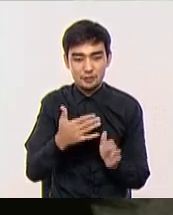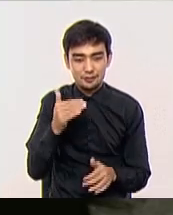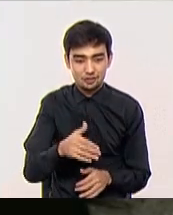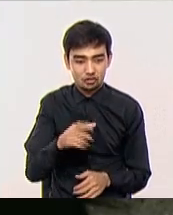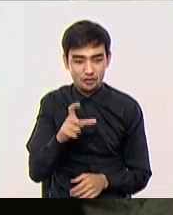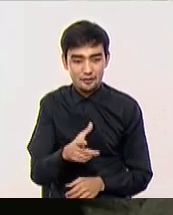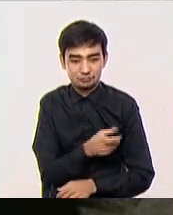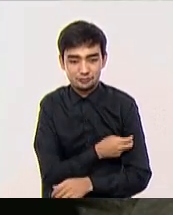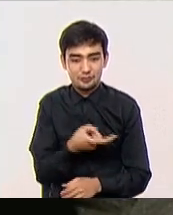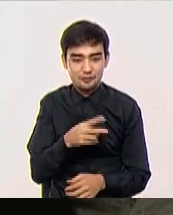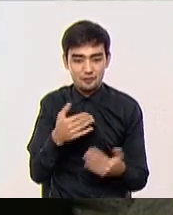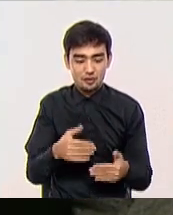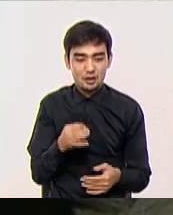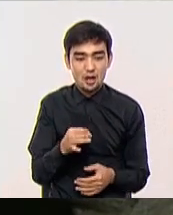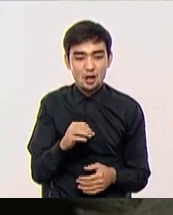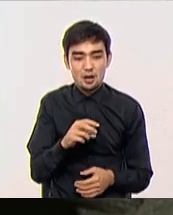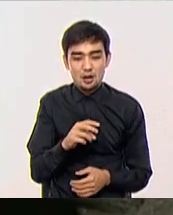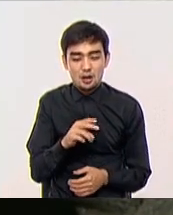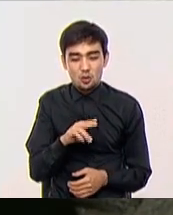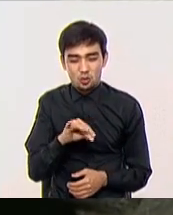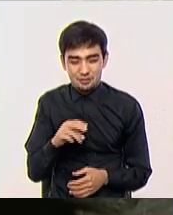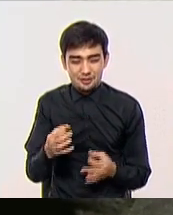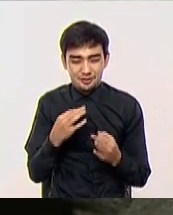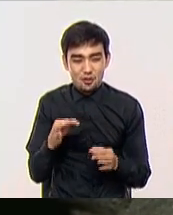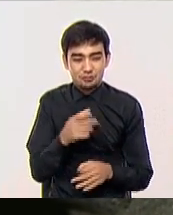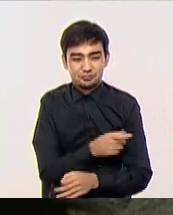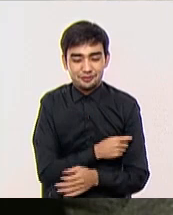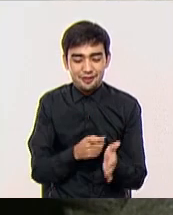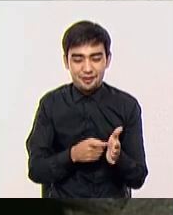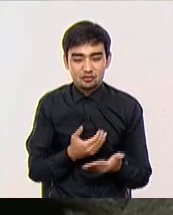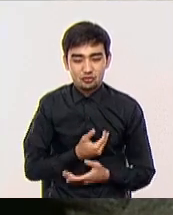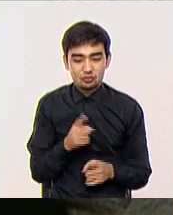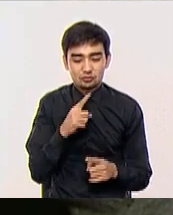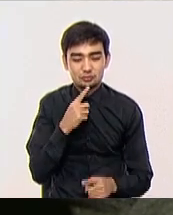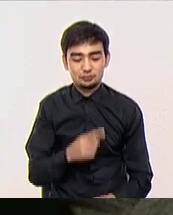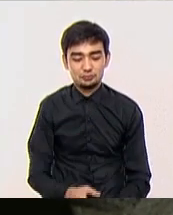человек. Людмила, расскажи, как к ревакцинации относятся жители Караганды?